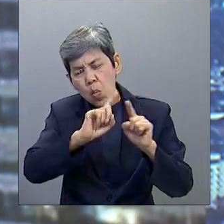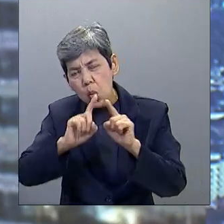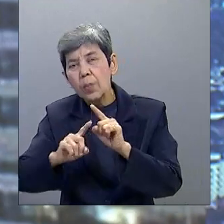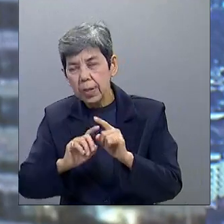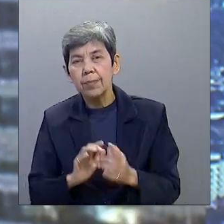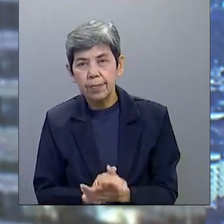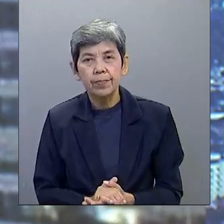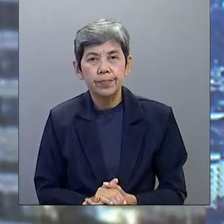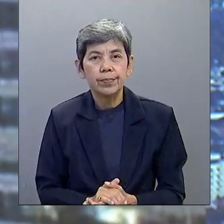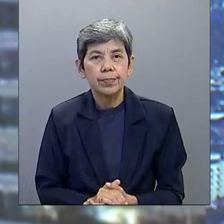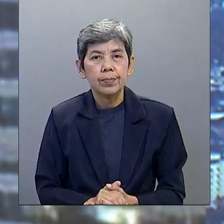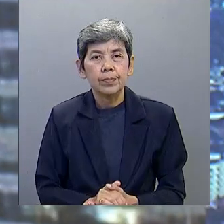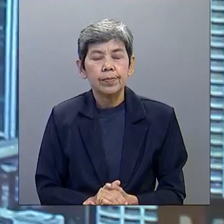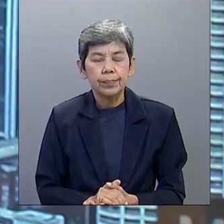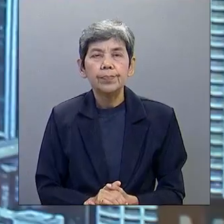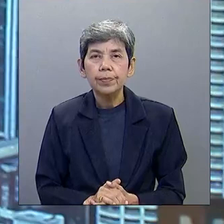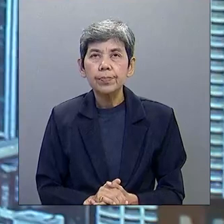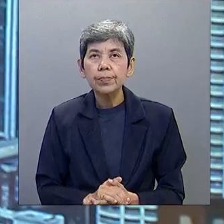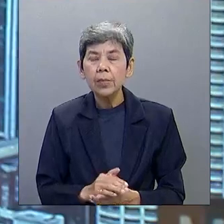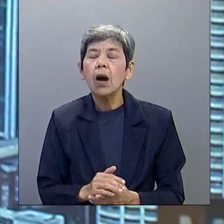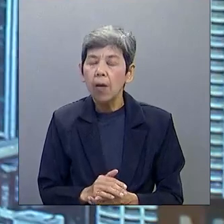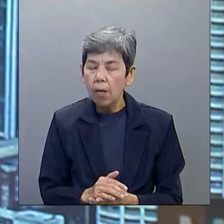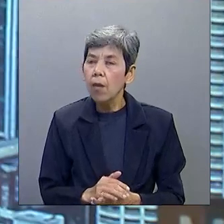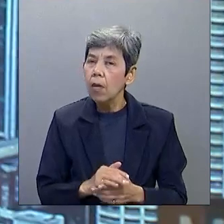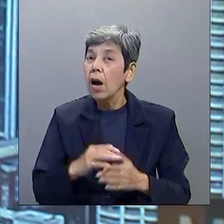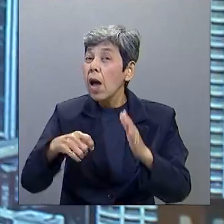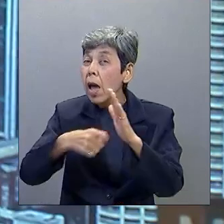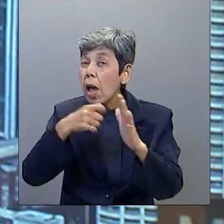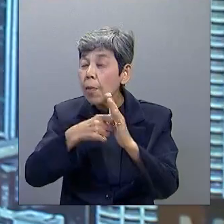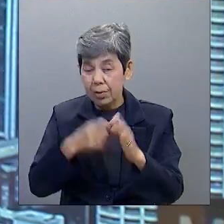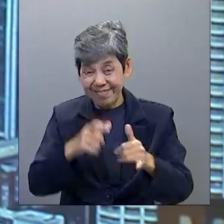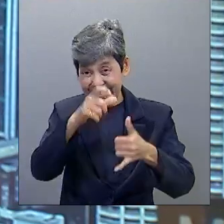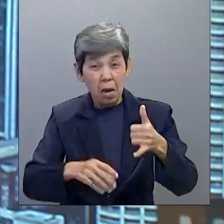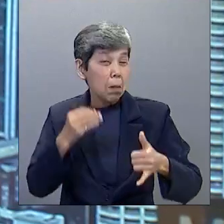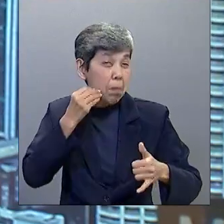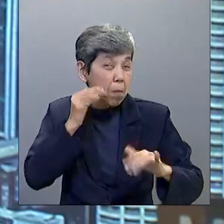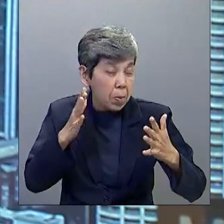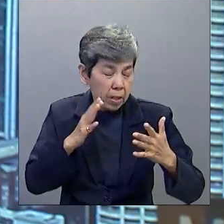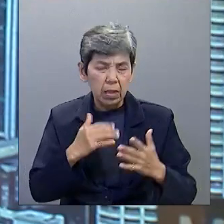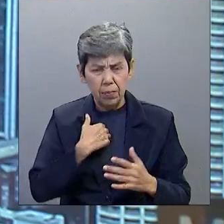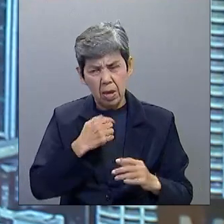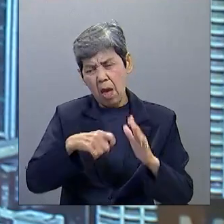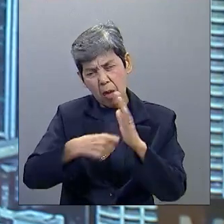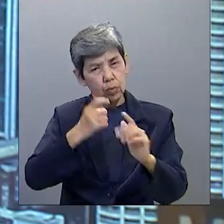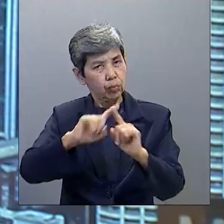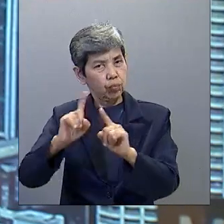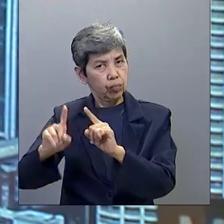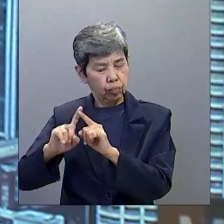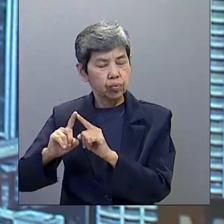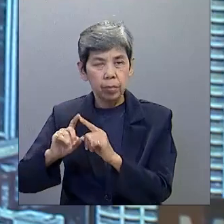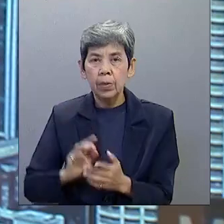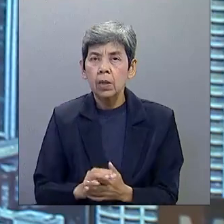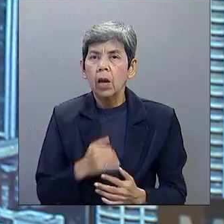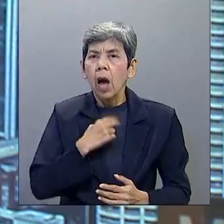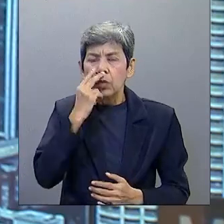วเองจากสวัสดิการ เพราะฉะนั้นคือต้องบอกว่าจริงๆสาเหตุหลักของพี่ๆคนไร้บ้านเนี่ยนะคะคือมันมีหลายสาเหตุที่มาที่ไป